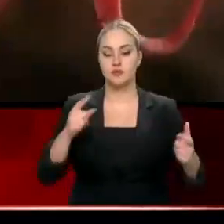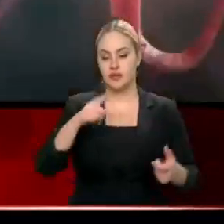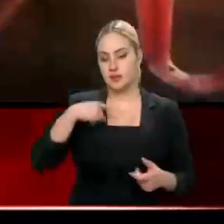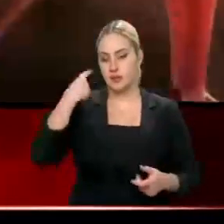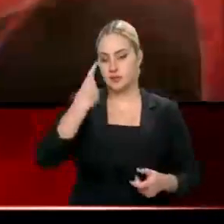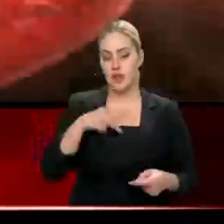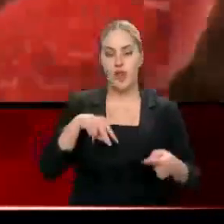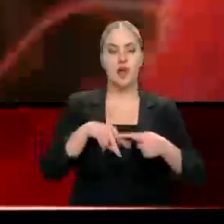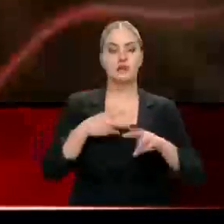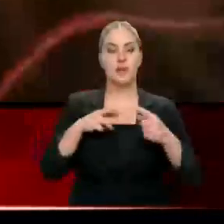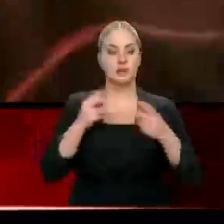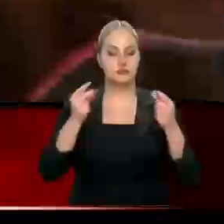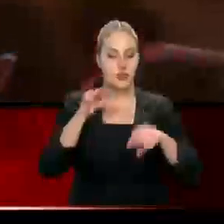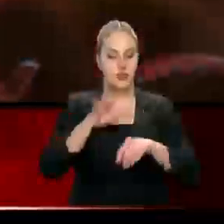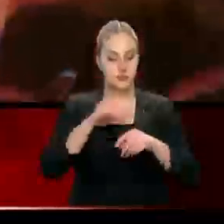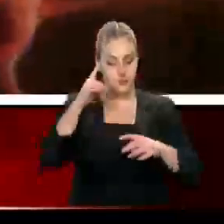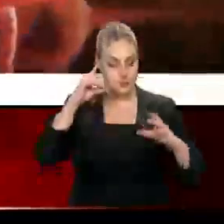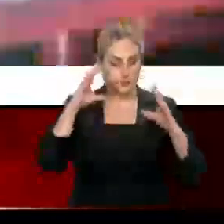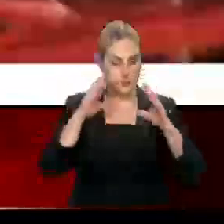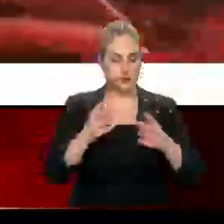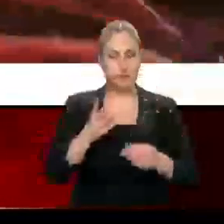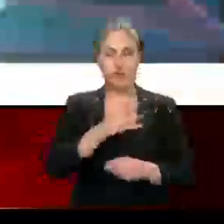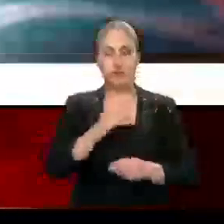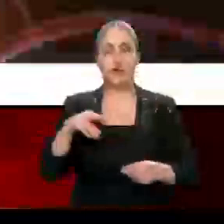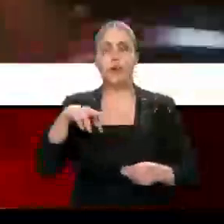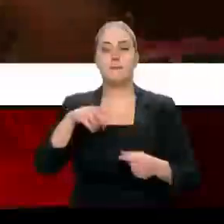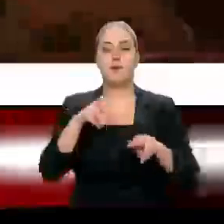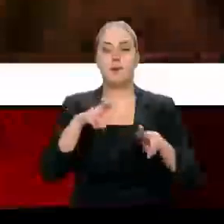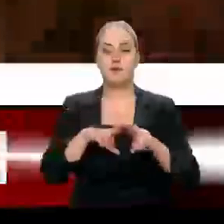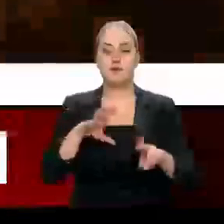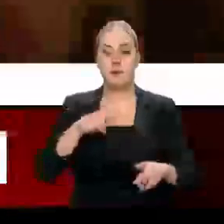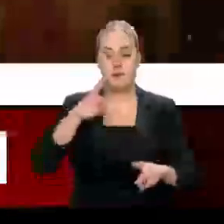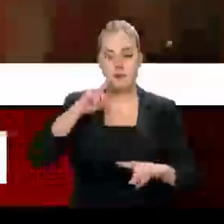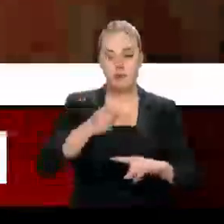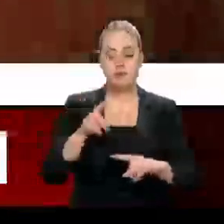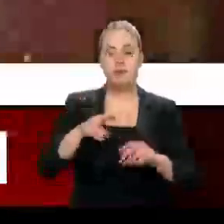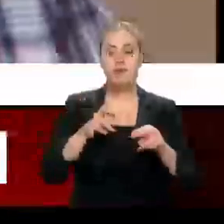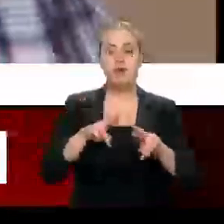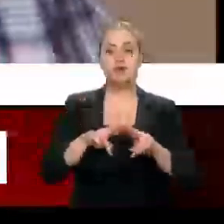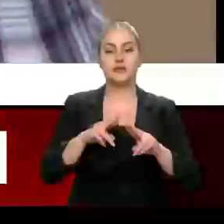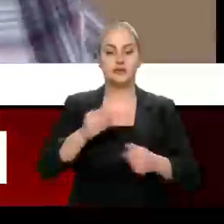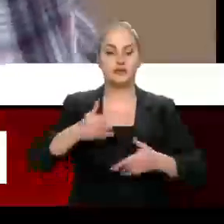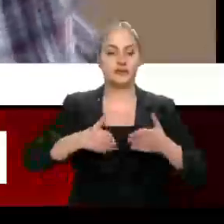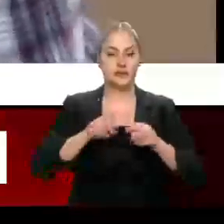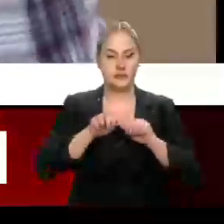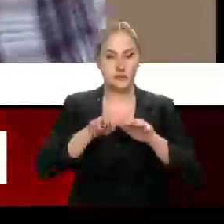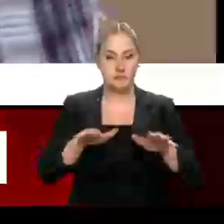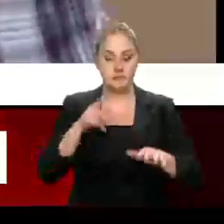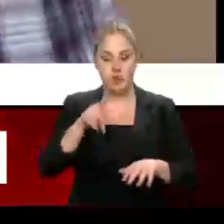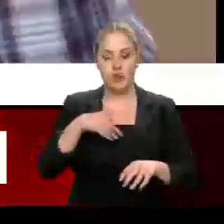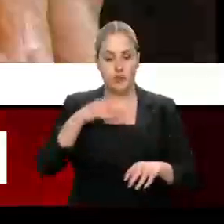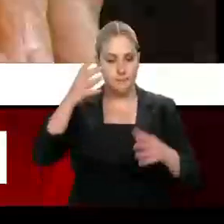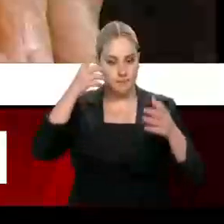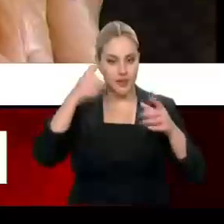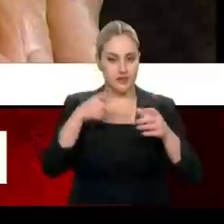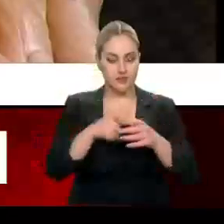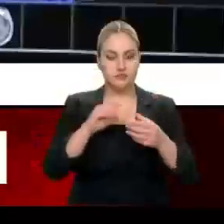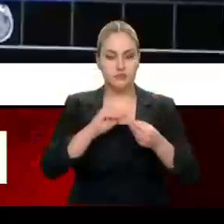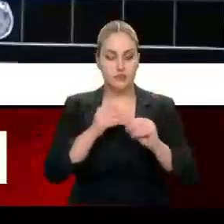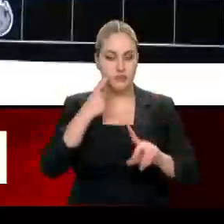sağlıyor. Alzheimer olan birinin beyninde milyonlarca plak bulunuyor ama keşfedilen bu robotik sistem beyindeki o plakları tespit